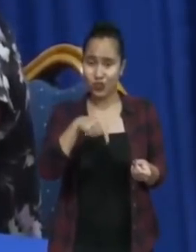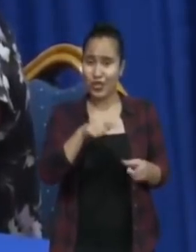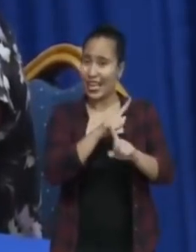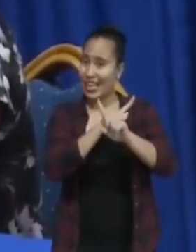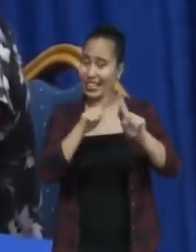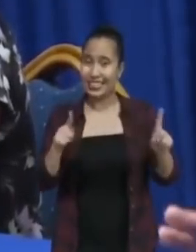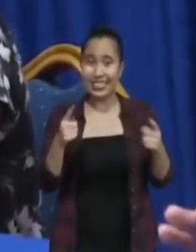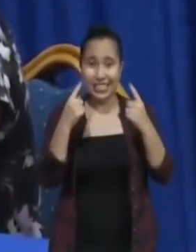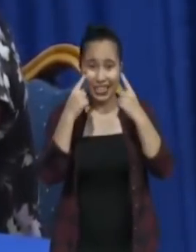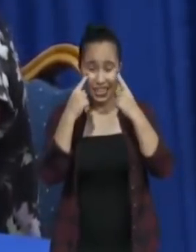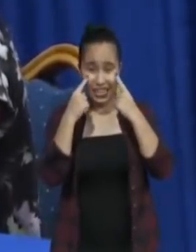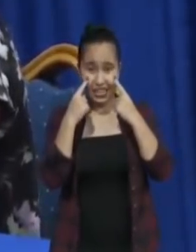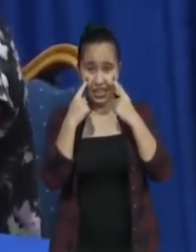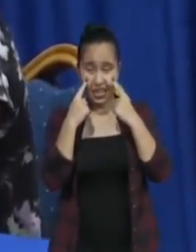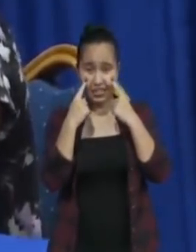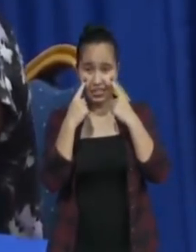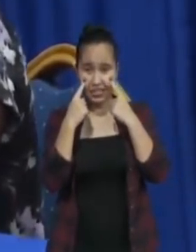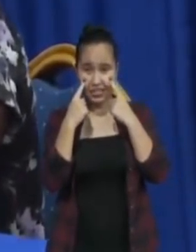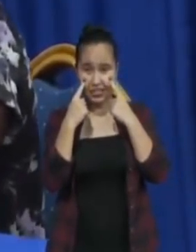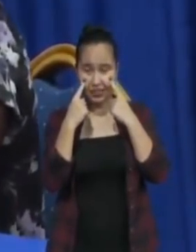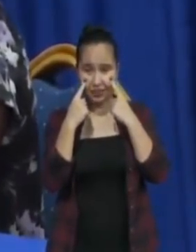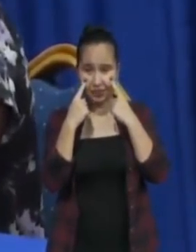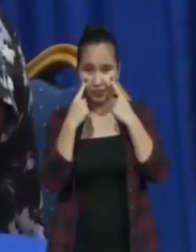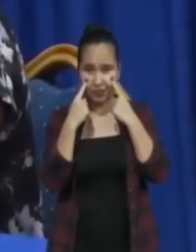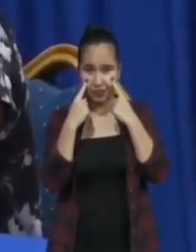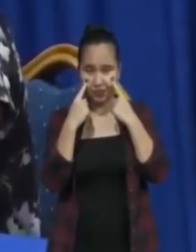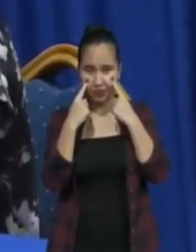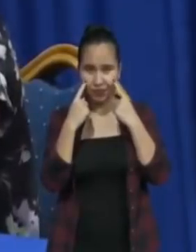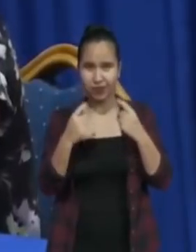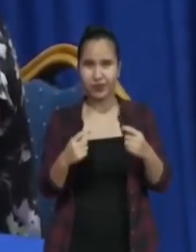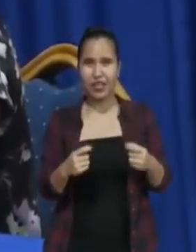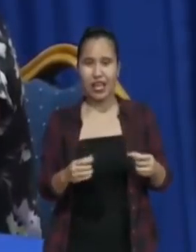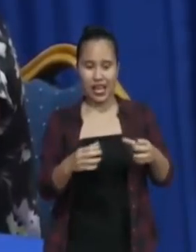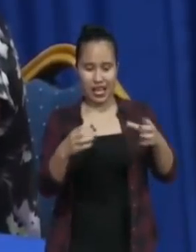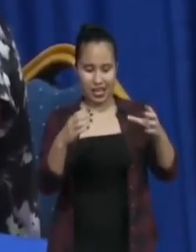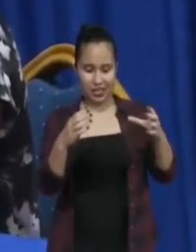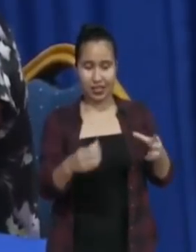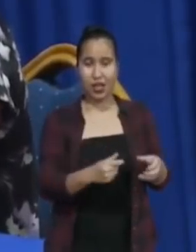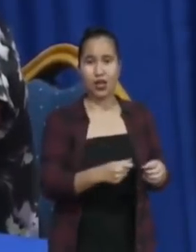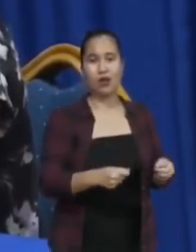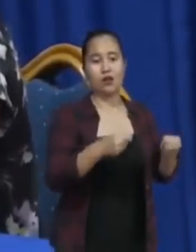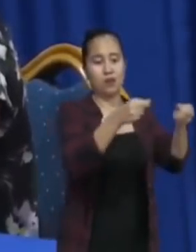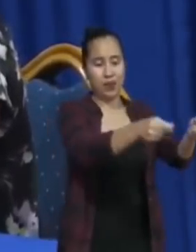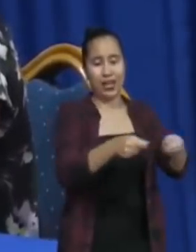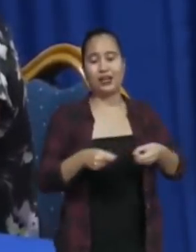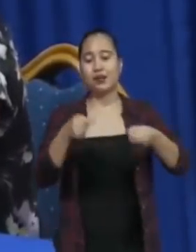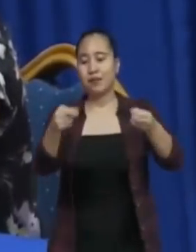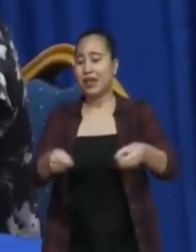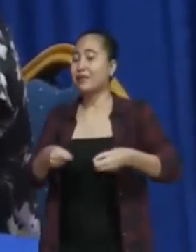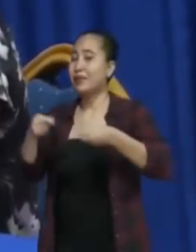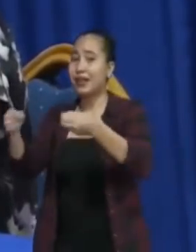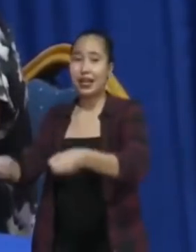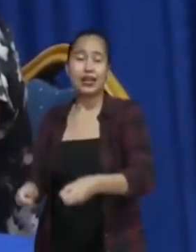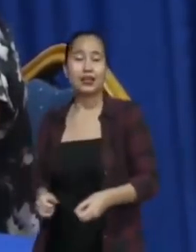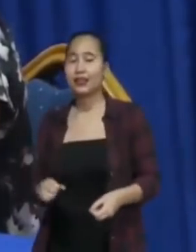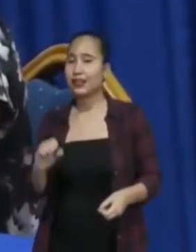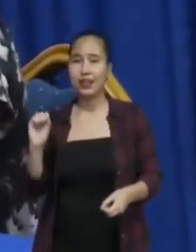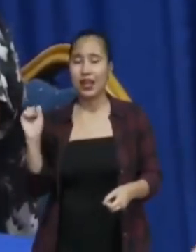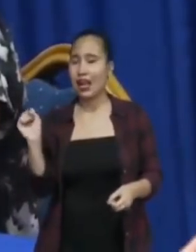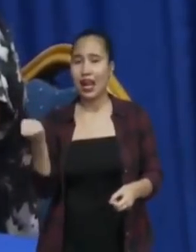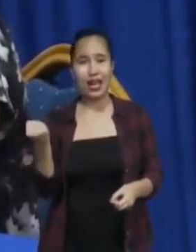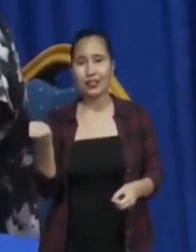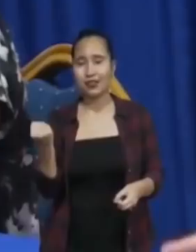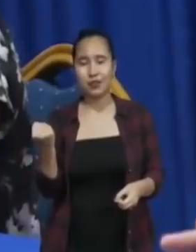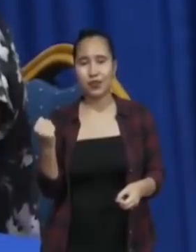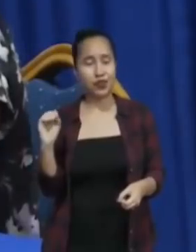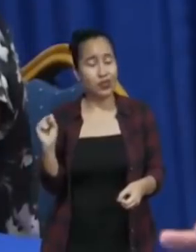gelegenheid neemt om uw profiant in te slaan en het weg te brengen. En ook een leuk morgen. U hoeft niet te bellen,